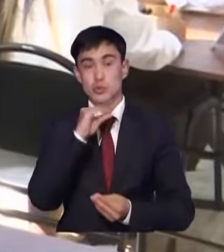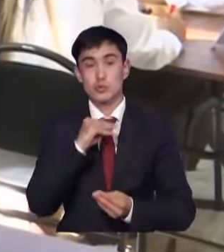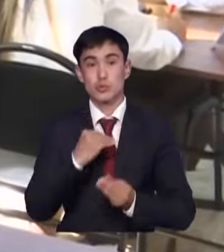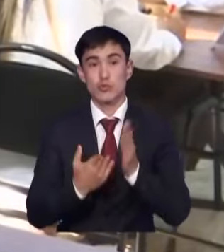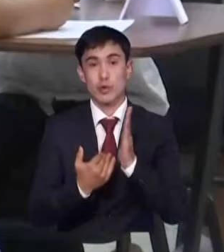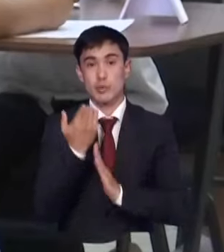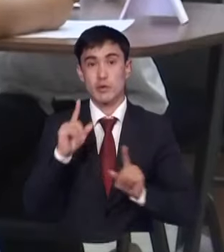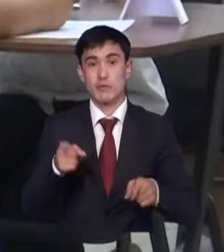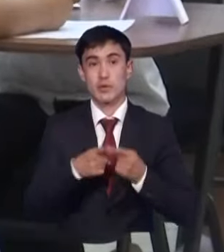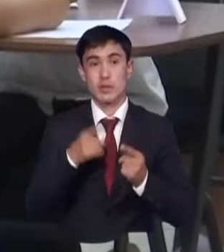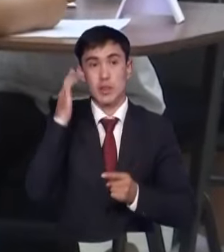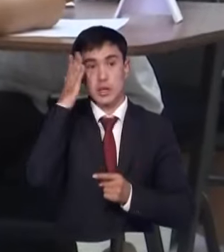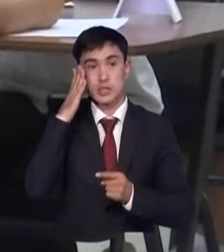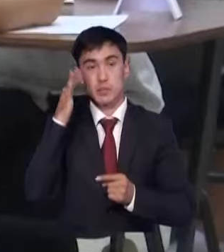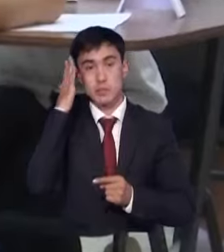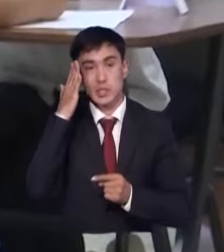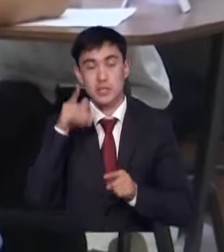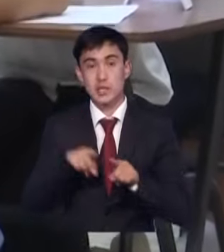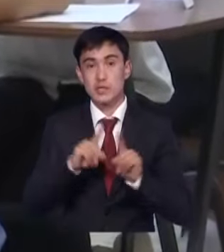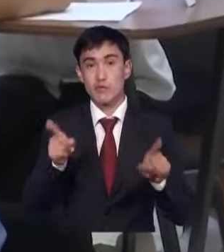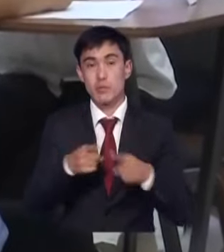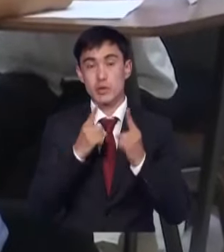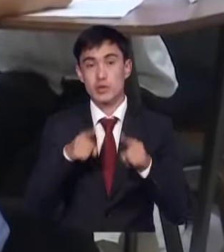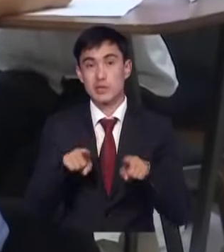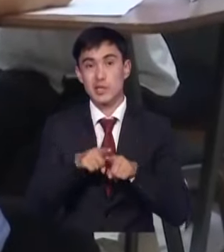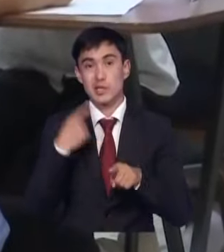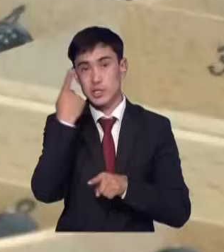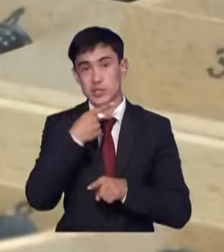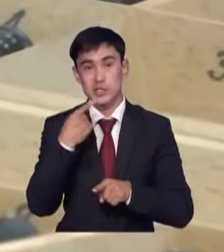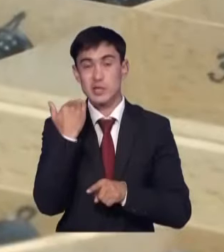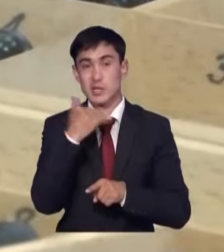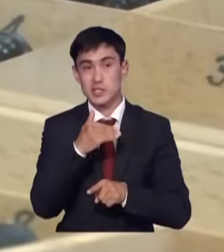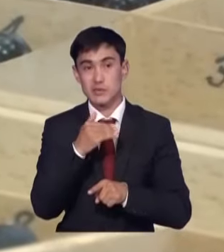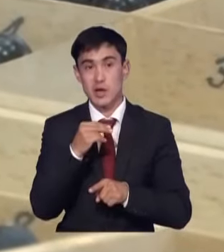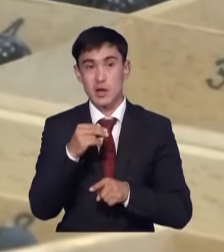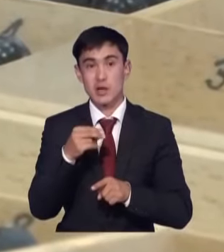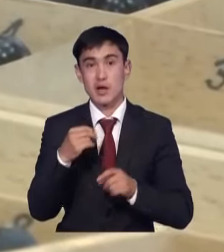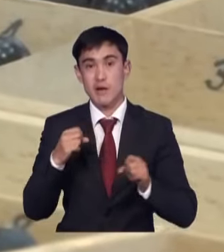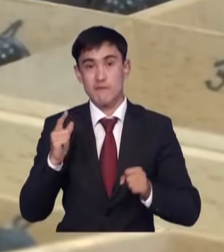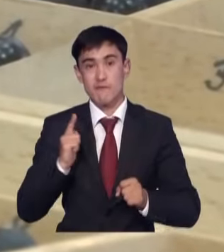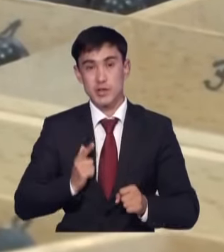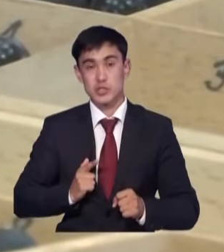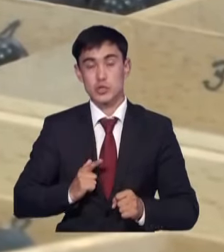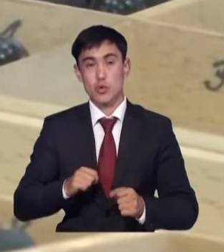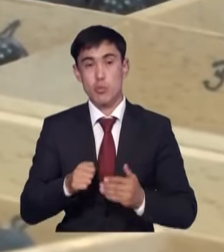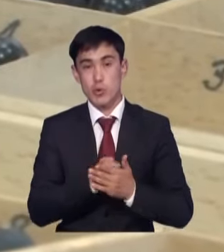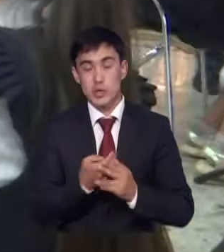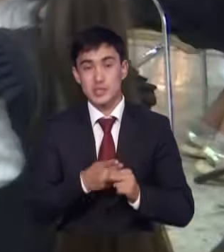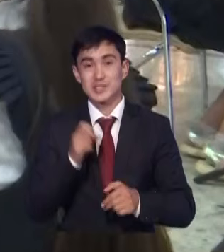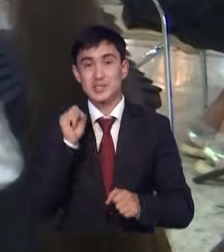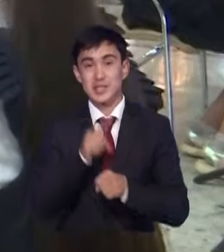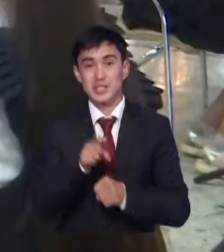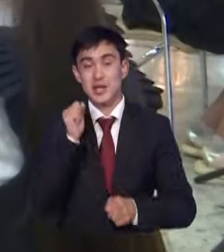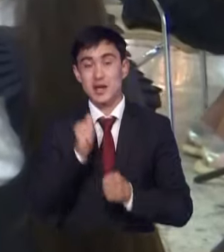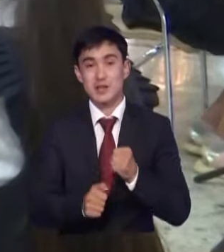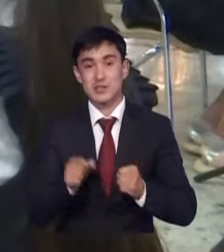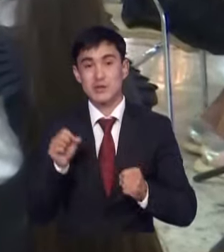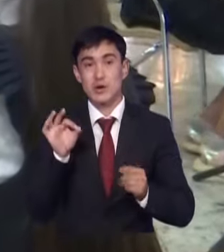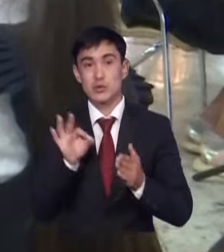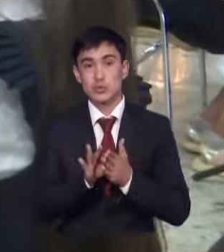формированию основ логического мышления, а также формирует такие личностные качества, как выдержка и упорство. Задача каждого участника